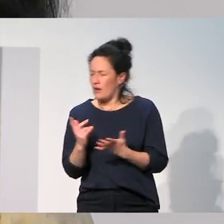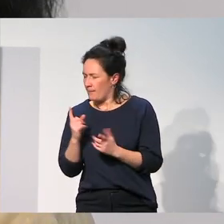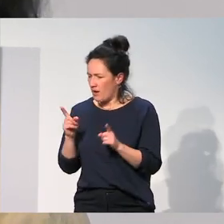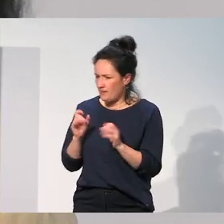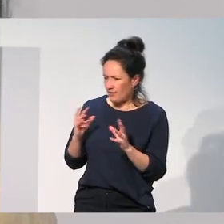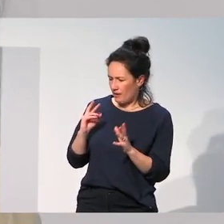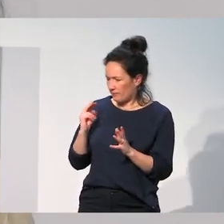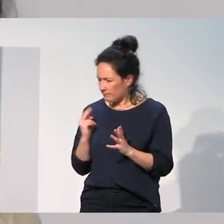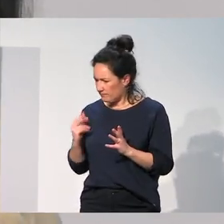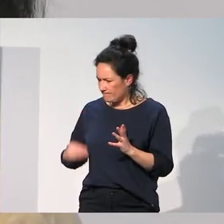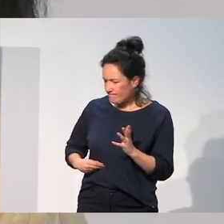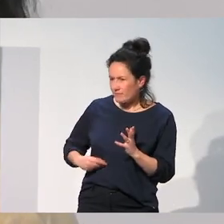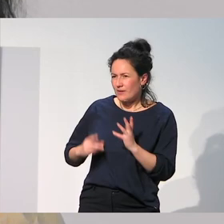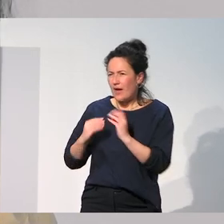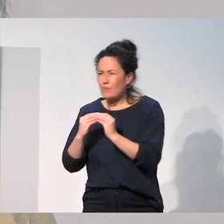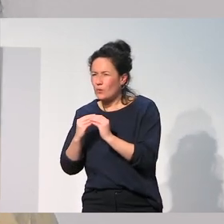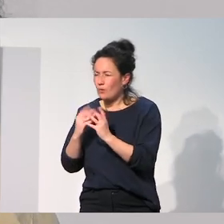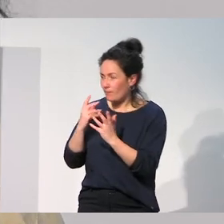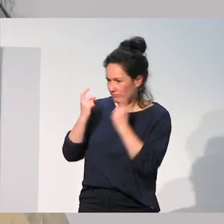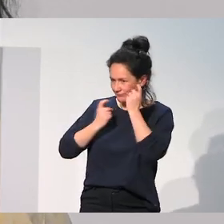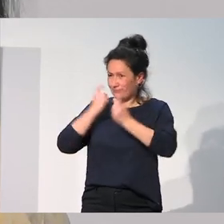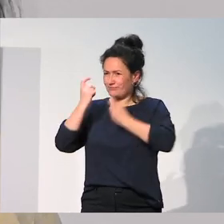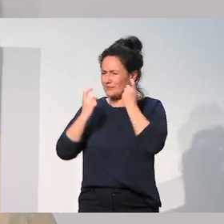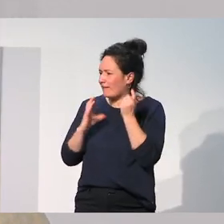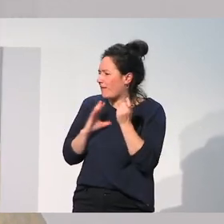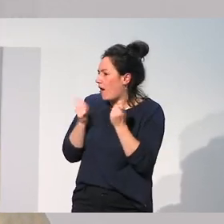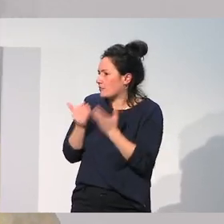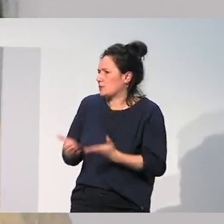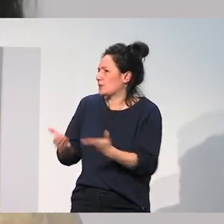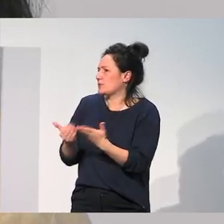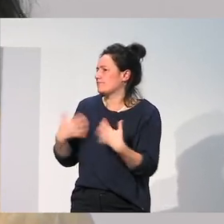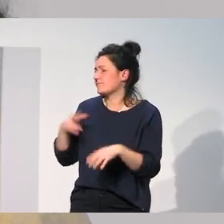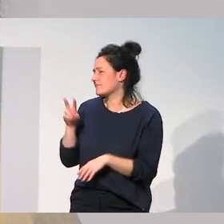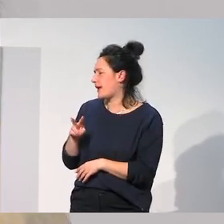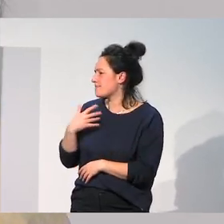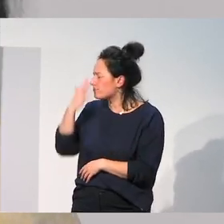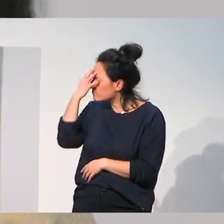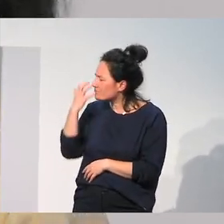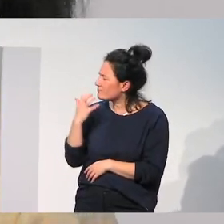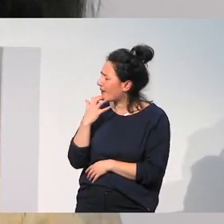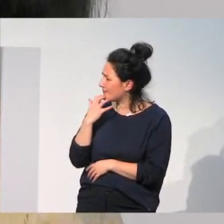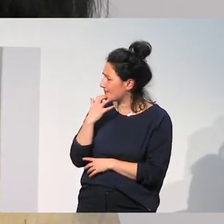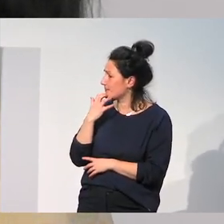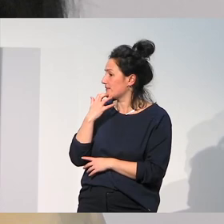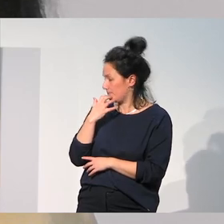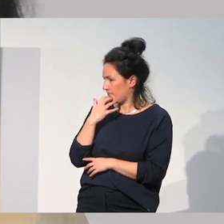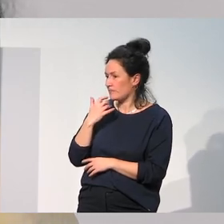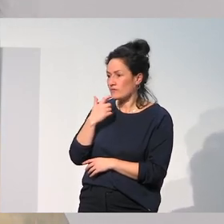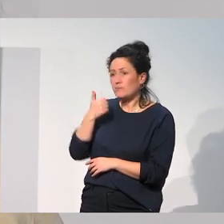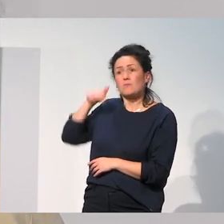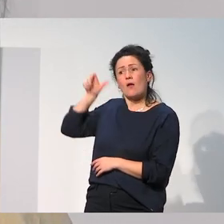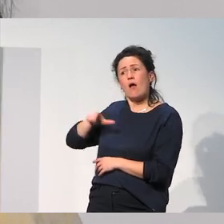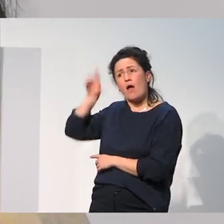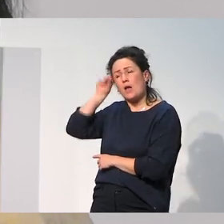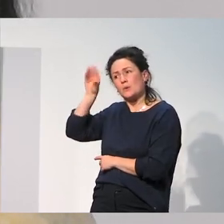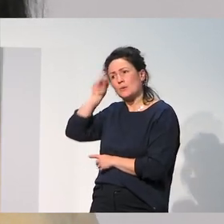etc. Il va y avoir une scène que je trouve terrible, terriblement triste aussi, où un des étudiants va